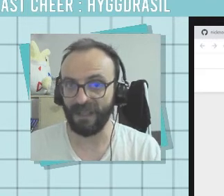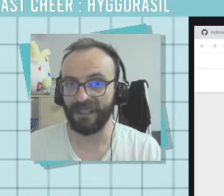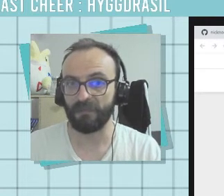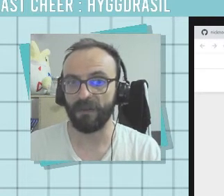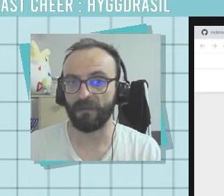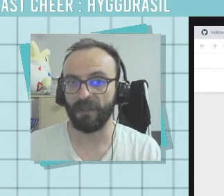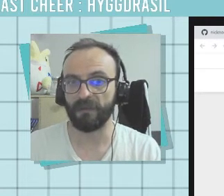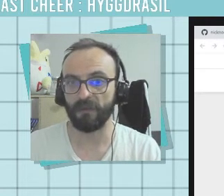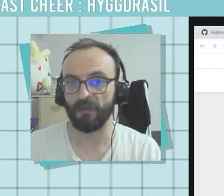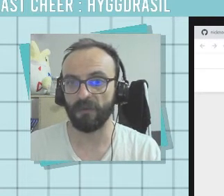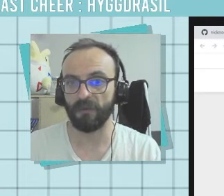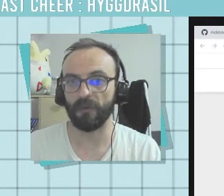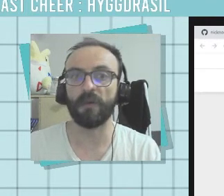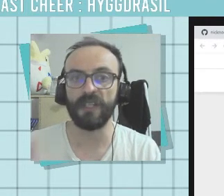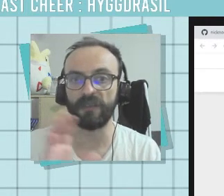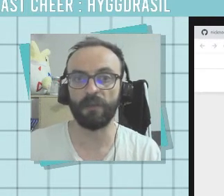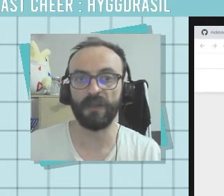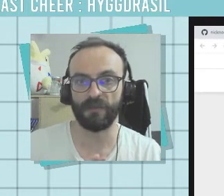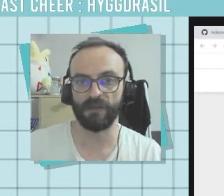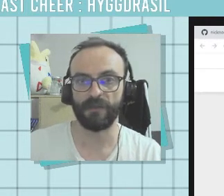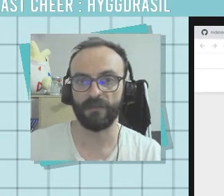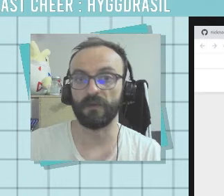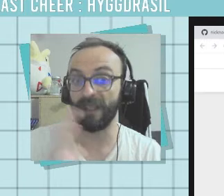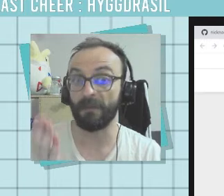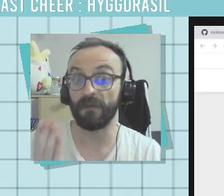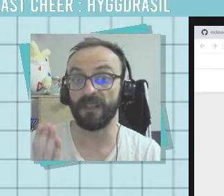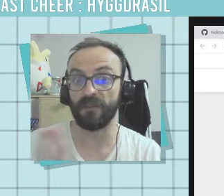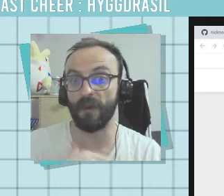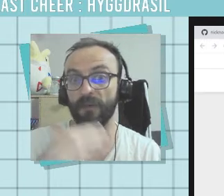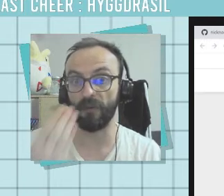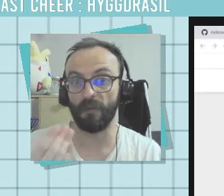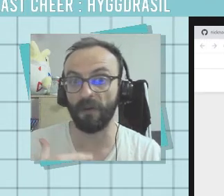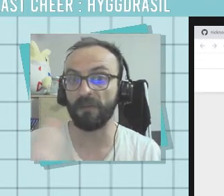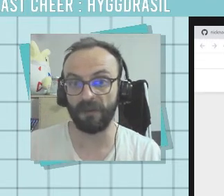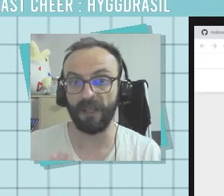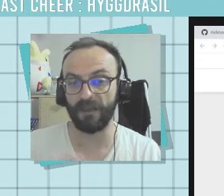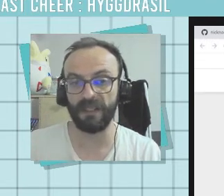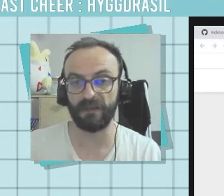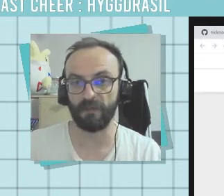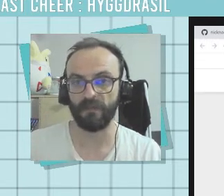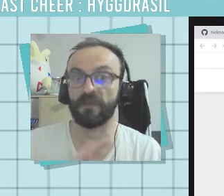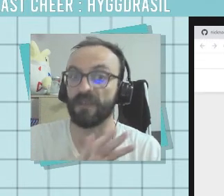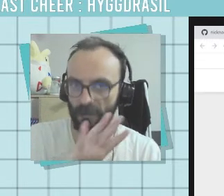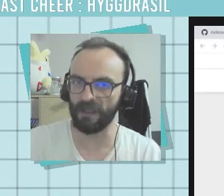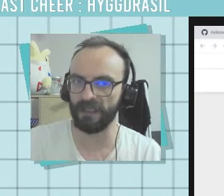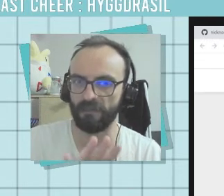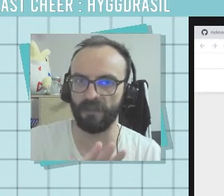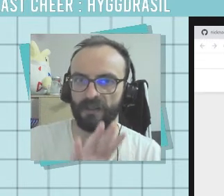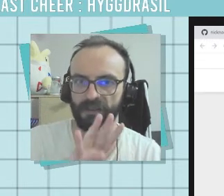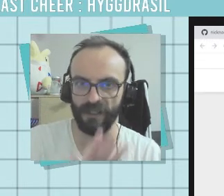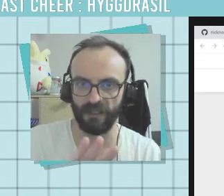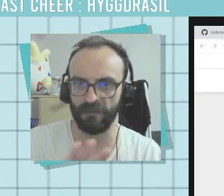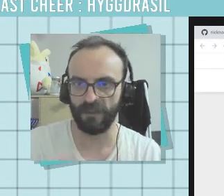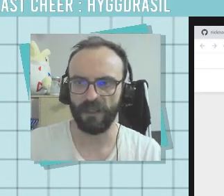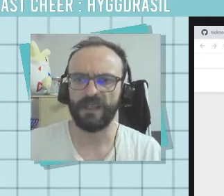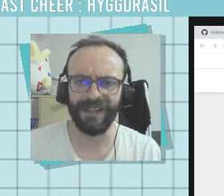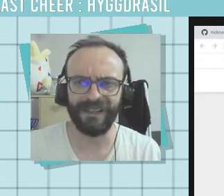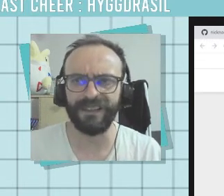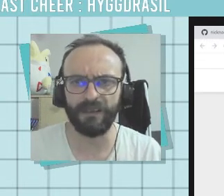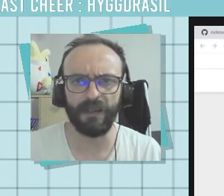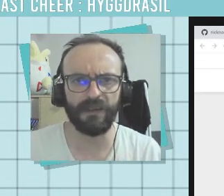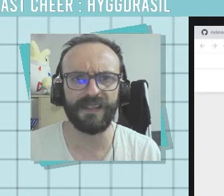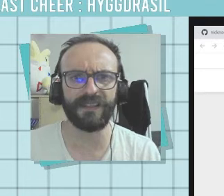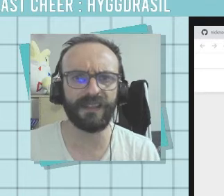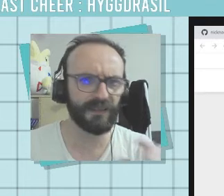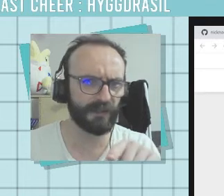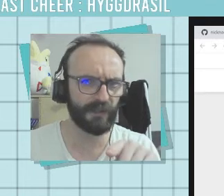pas à quel point en fait le projet est open source, donc n'importe qui en soi peut le reprendre, peut le travailler et tout. Je ne sais pas à quel point ça l'est. Ça date,